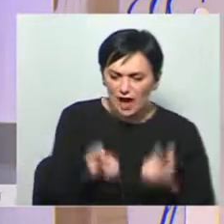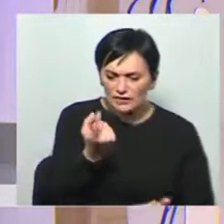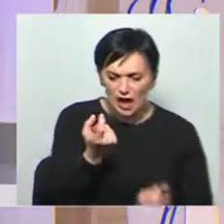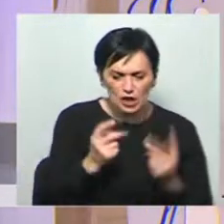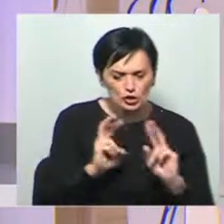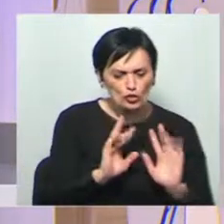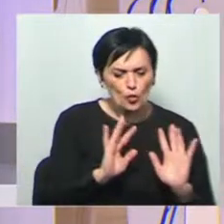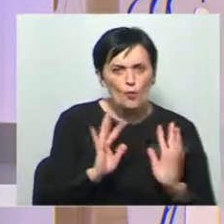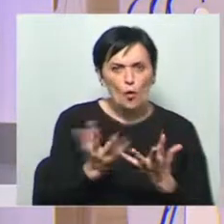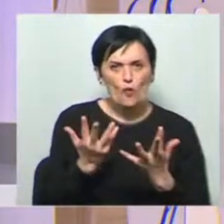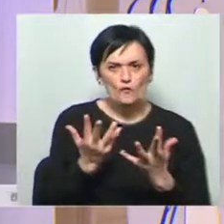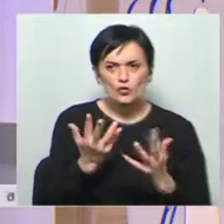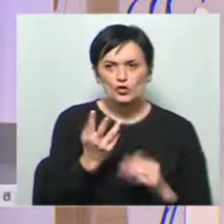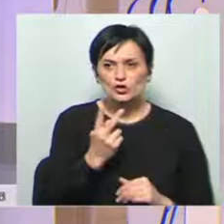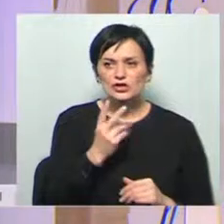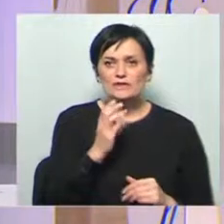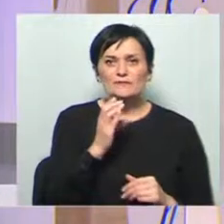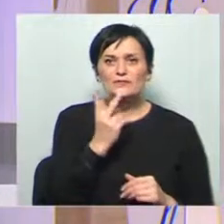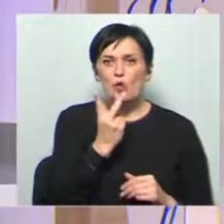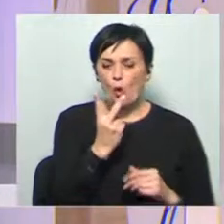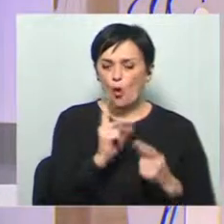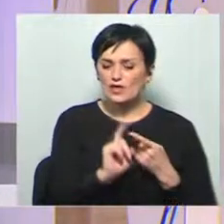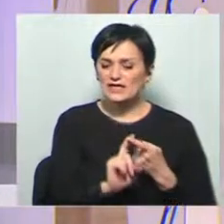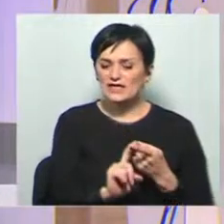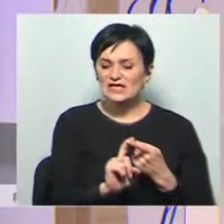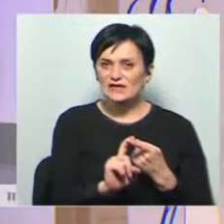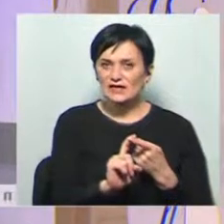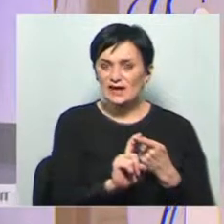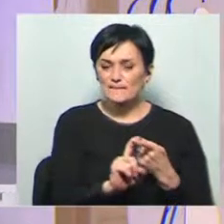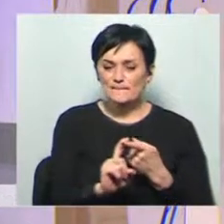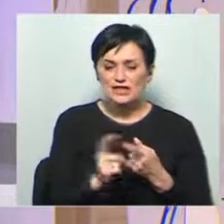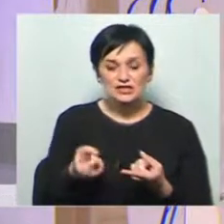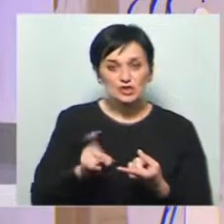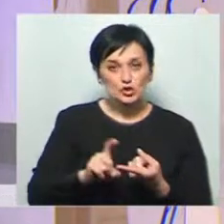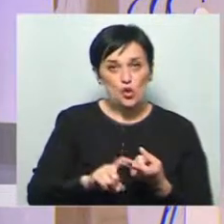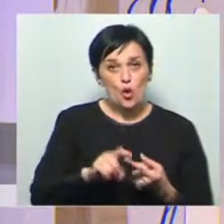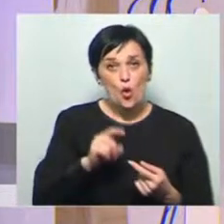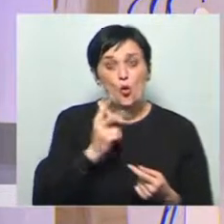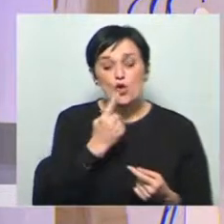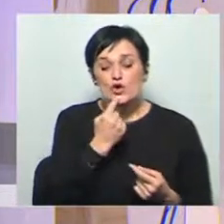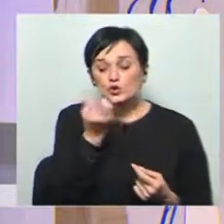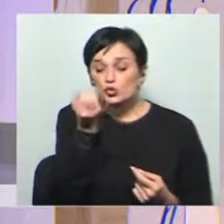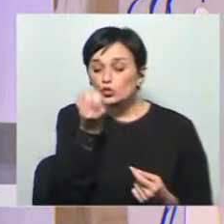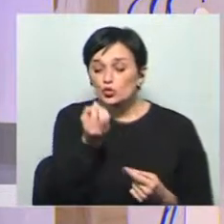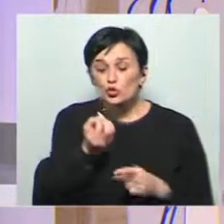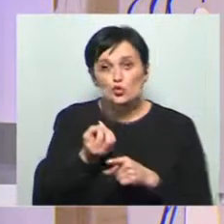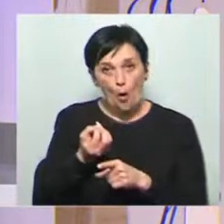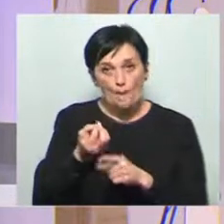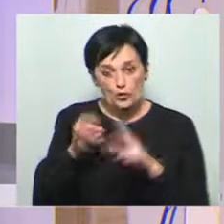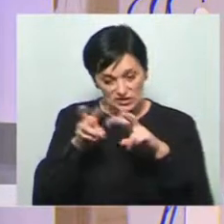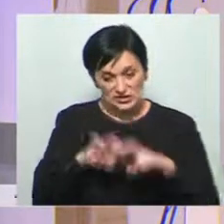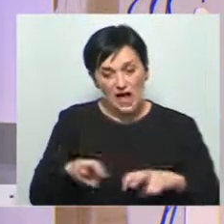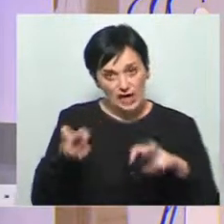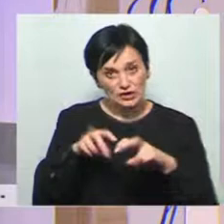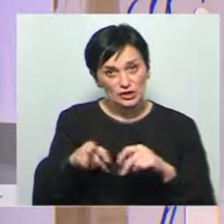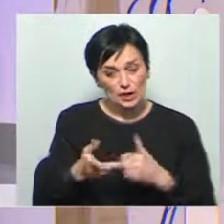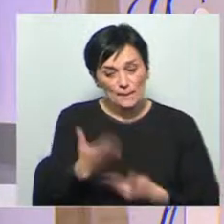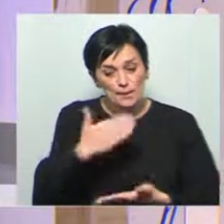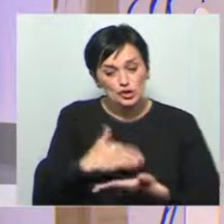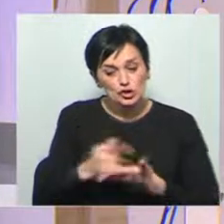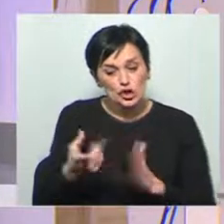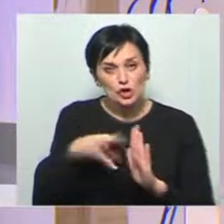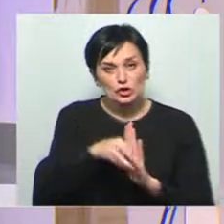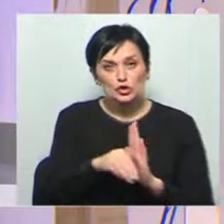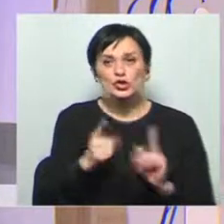რომელიც SARS-CoV-2-ით გამოწვეულ ინფექციას უკავშირდება. თრომბოზი განიხილება თუ არა შედეგებს შორის, იმიტომ რომ